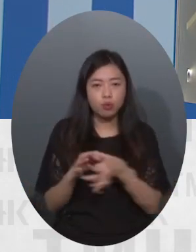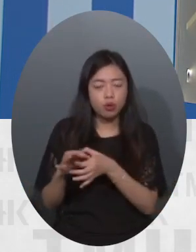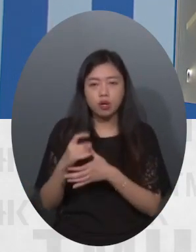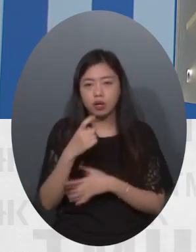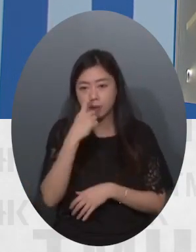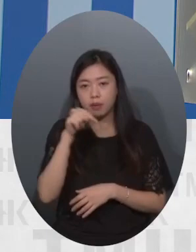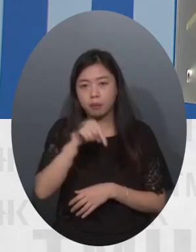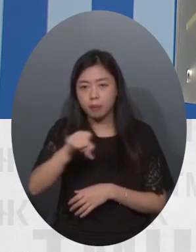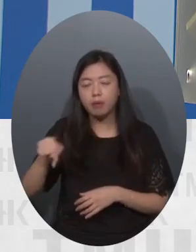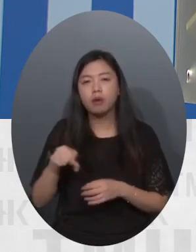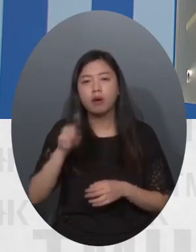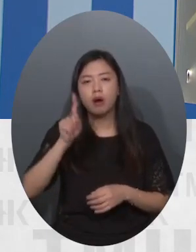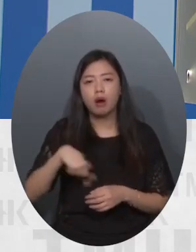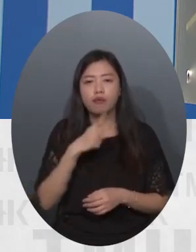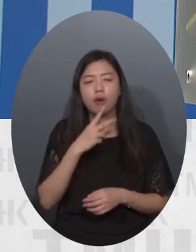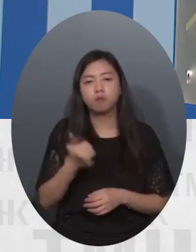的部分。